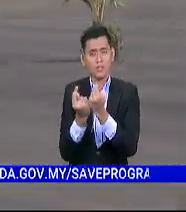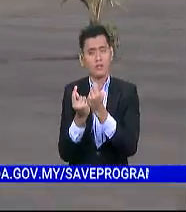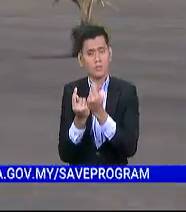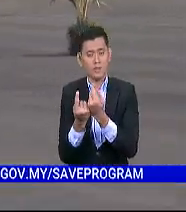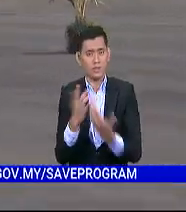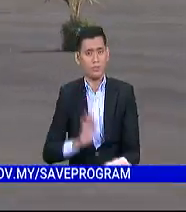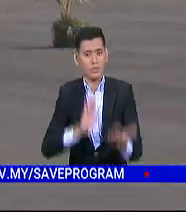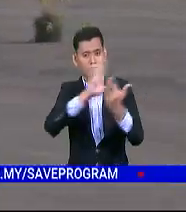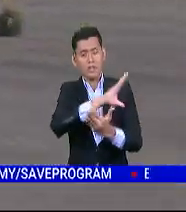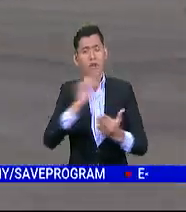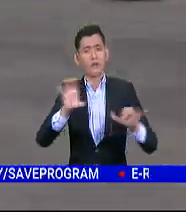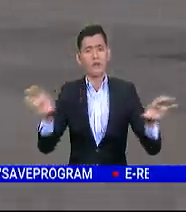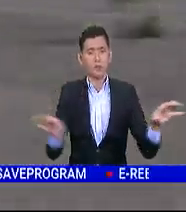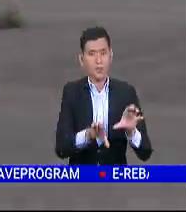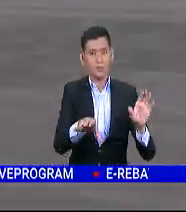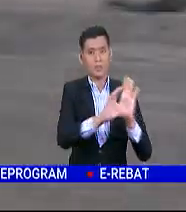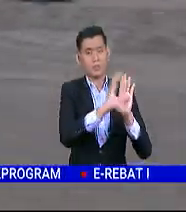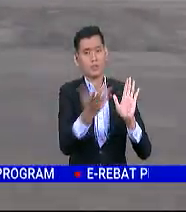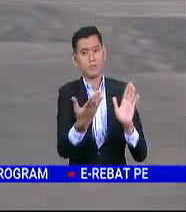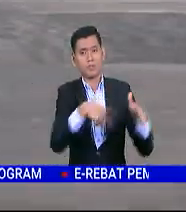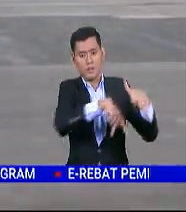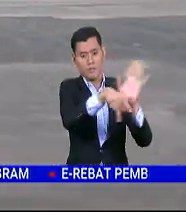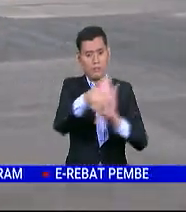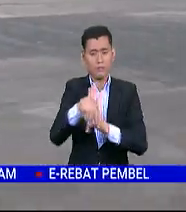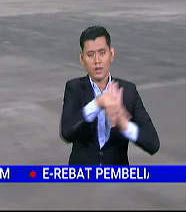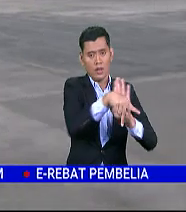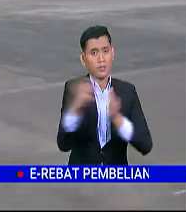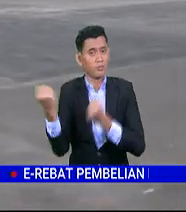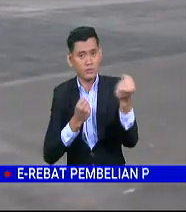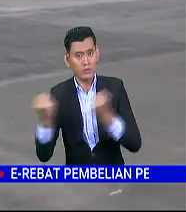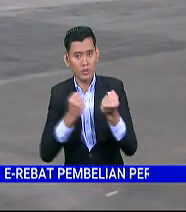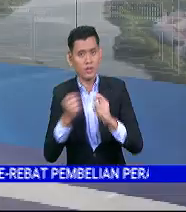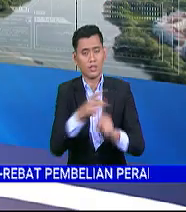selain demo kompetensi 3 Regimen Askar Melayu Diraja RAMD.